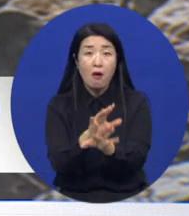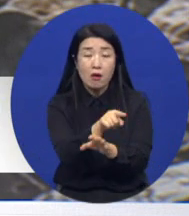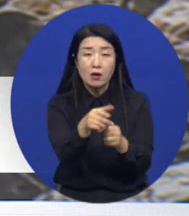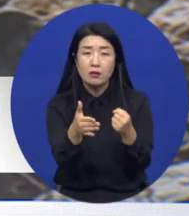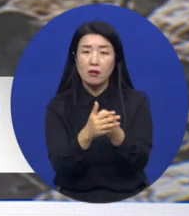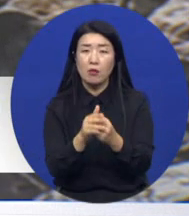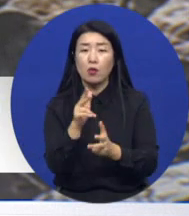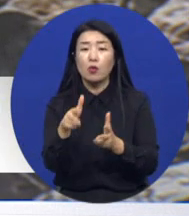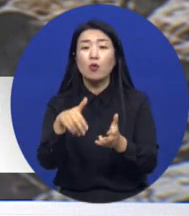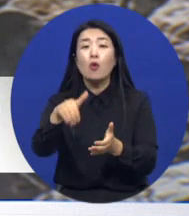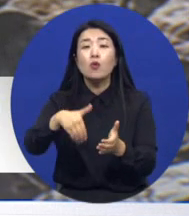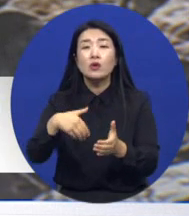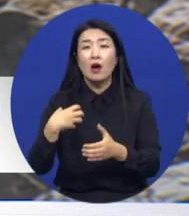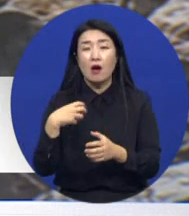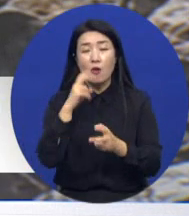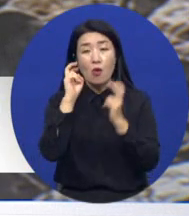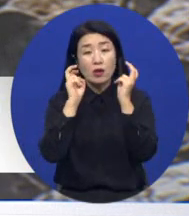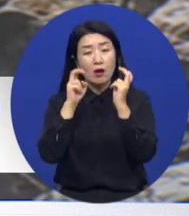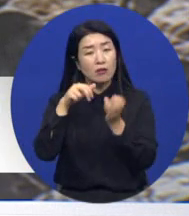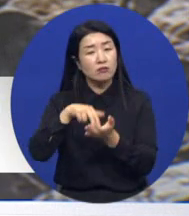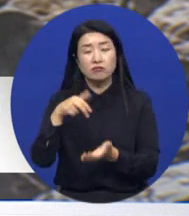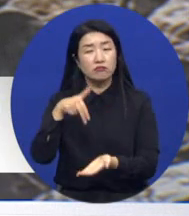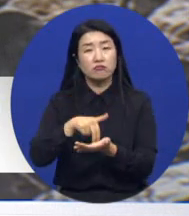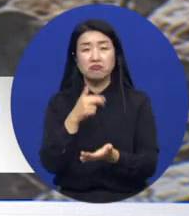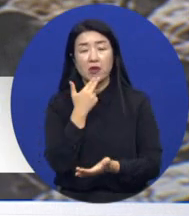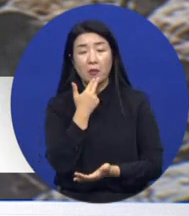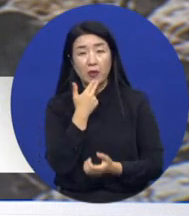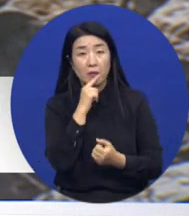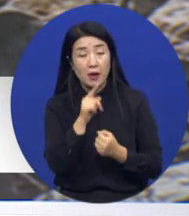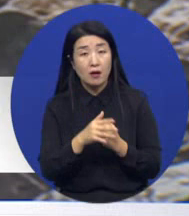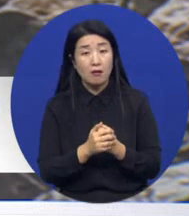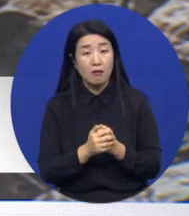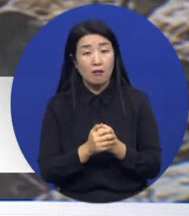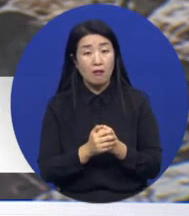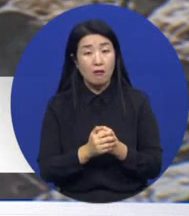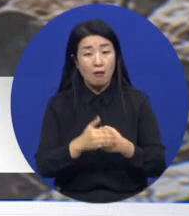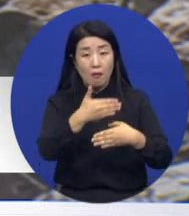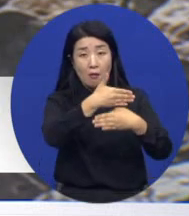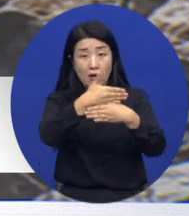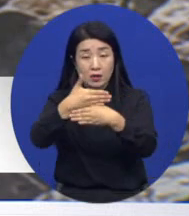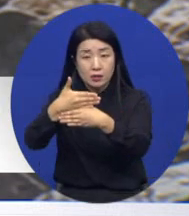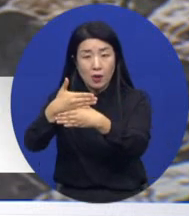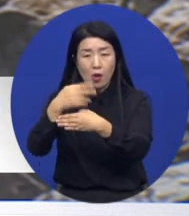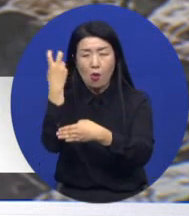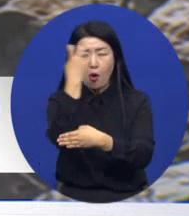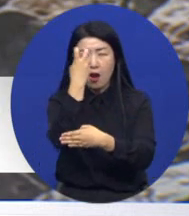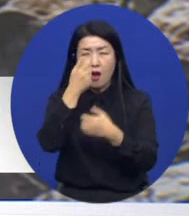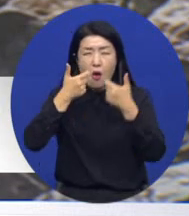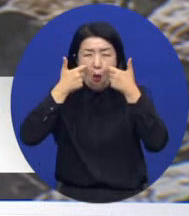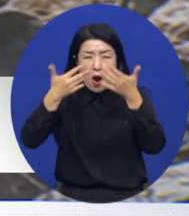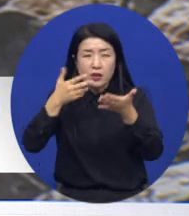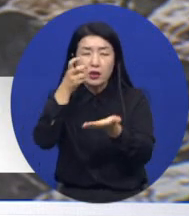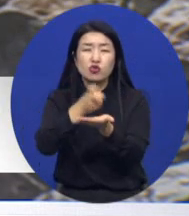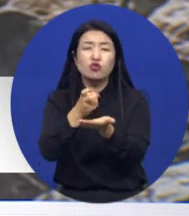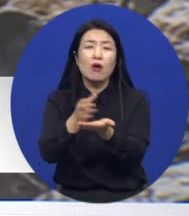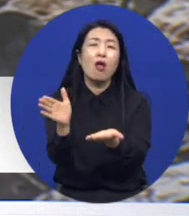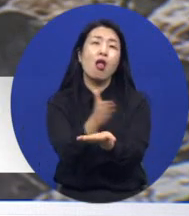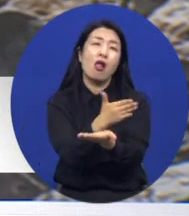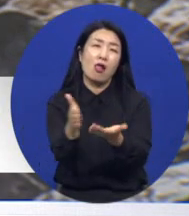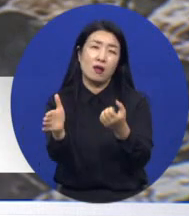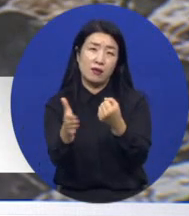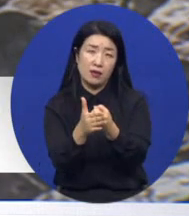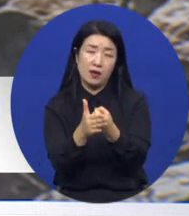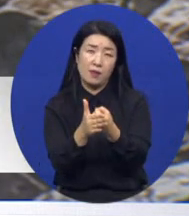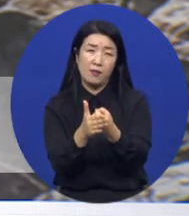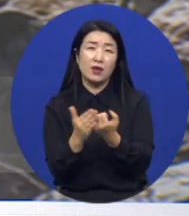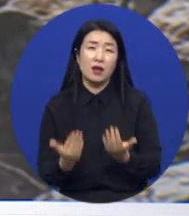책임이 없다는 입장입니다. 그런데 자세히 들여다보면 이 오탁 방지막 관리에 대한 명확한 규정이 없다고 하는데요.